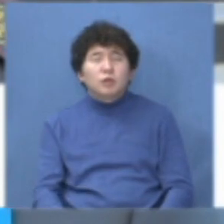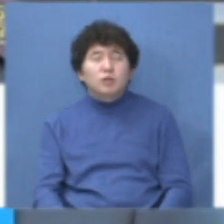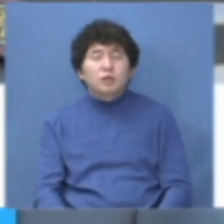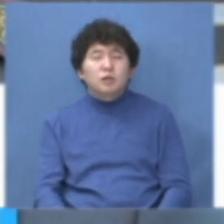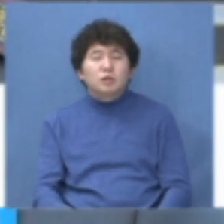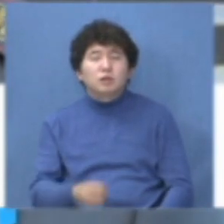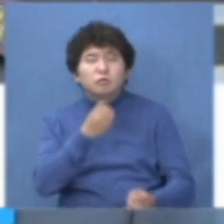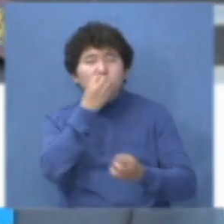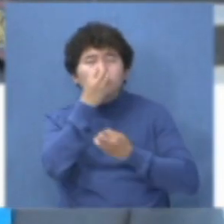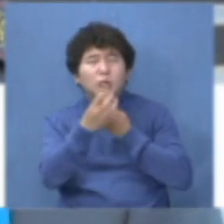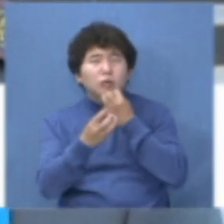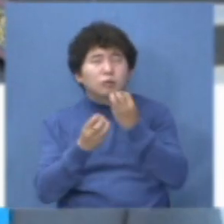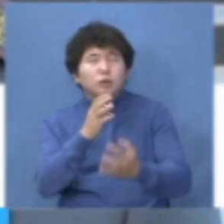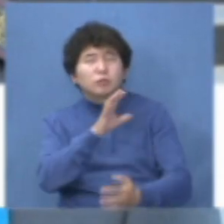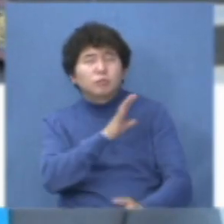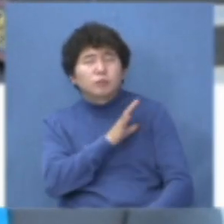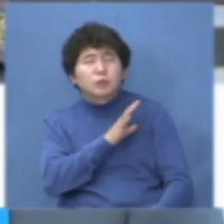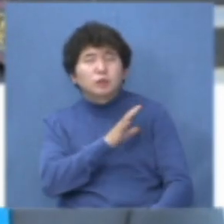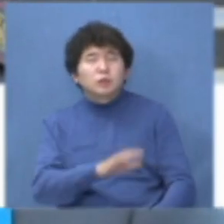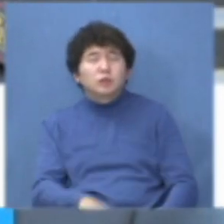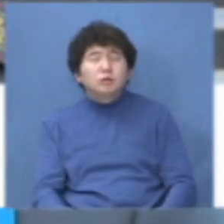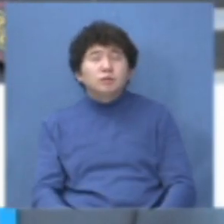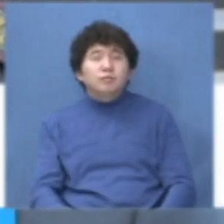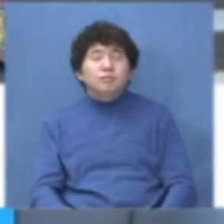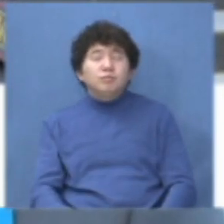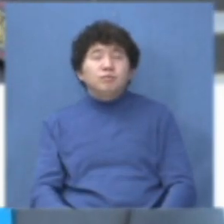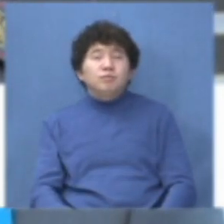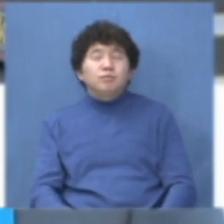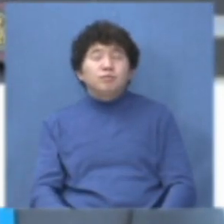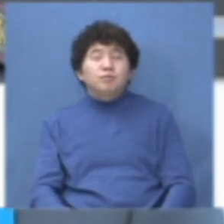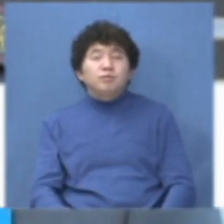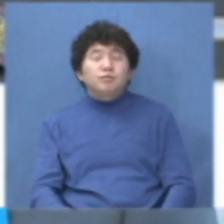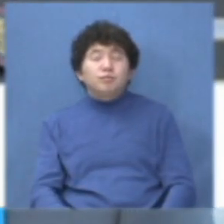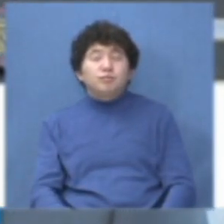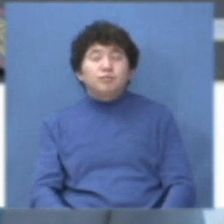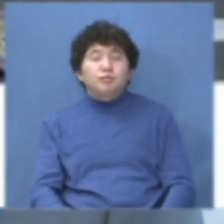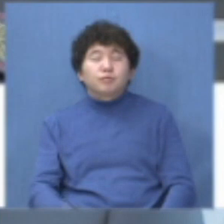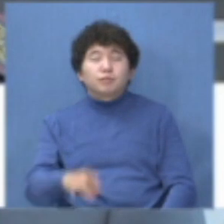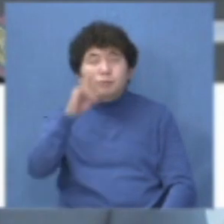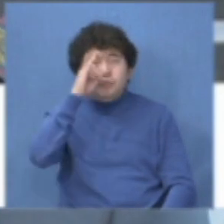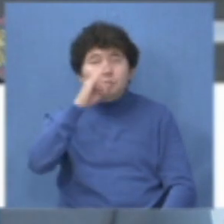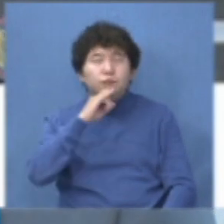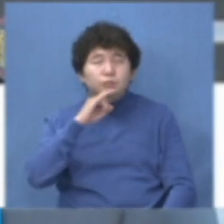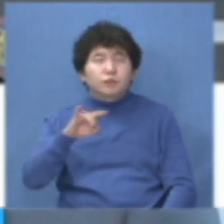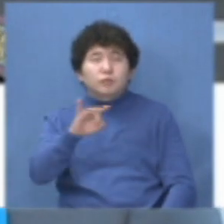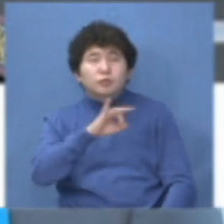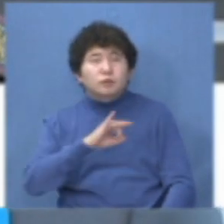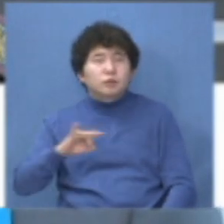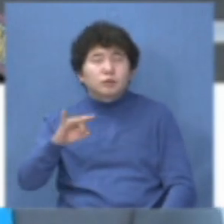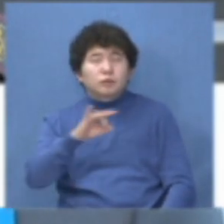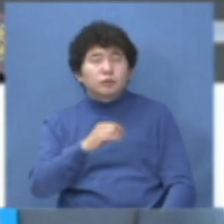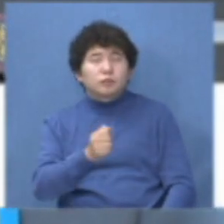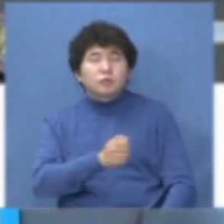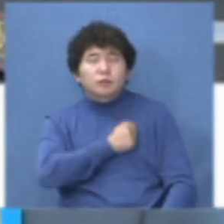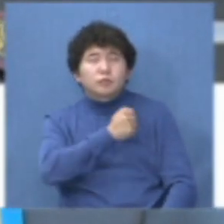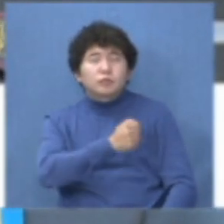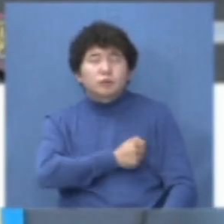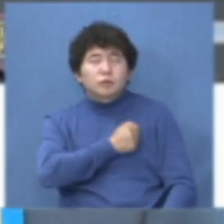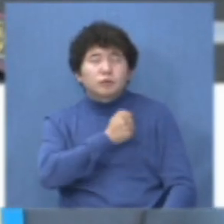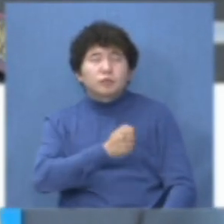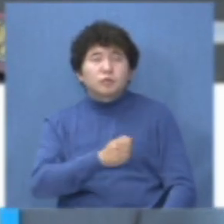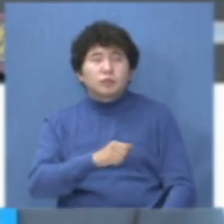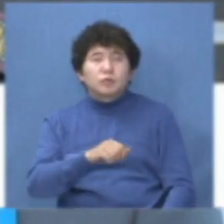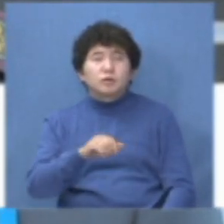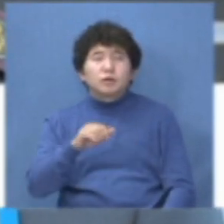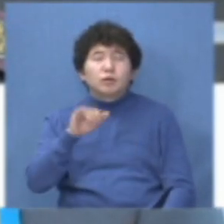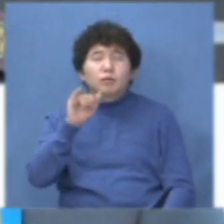шоқтарын қойдық. Бұл шараларының барлығы Қазақстан Республикасы Ұлттық Ұланның ақпараттық насихаттау тобының